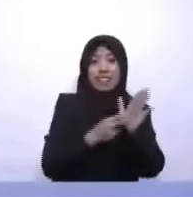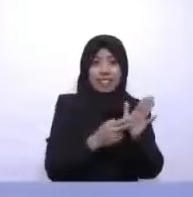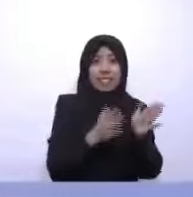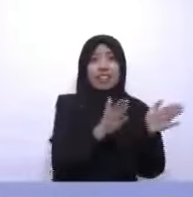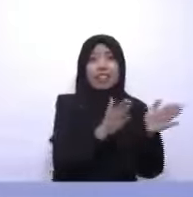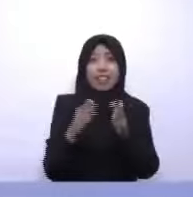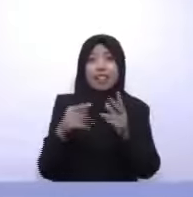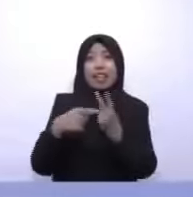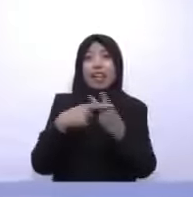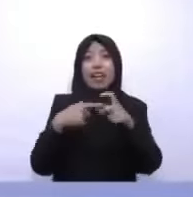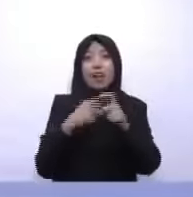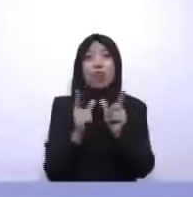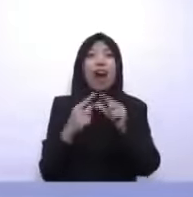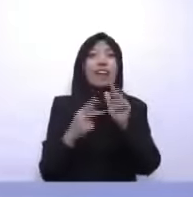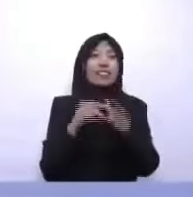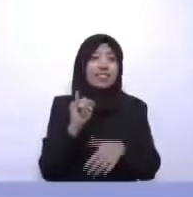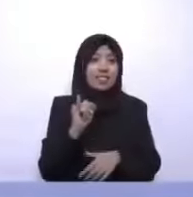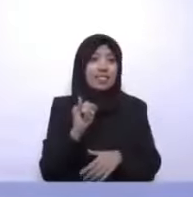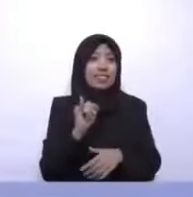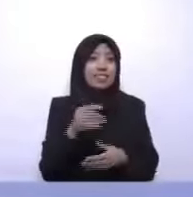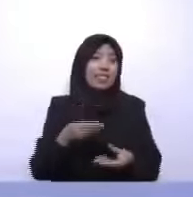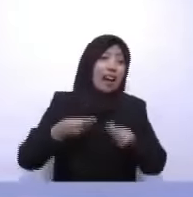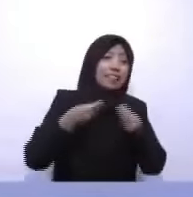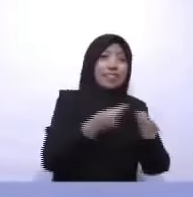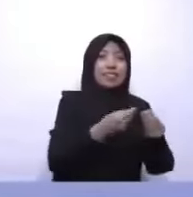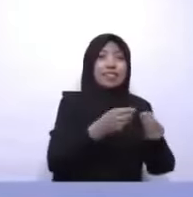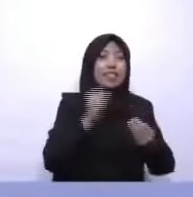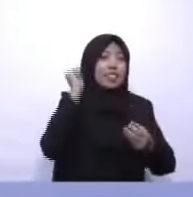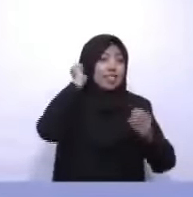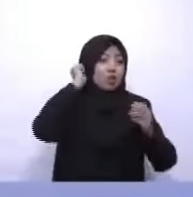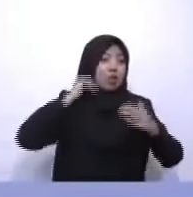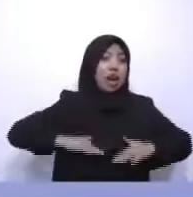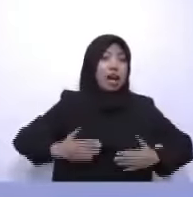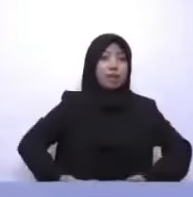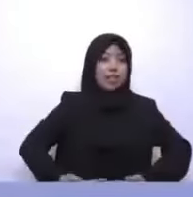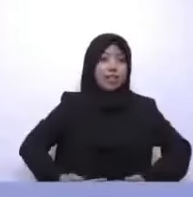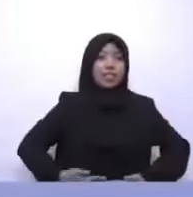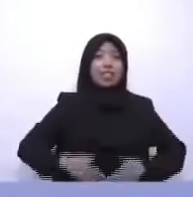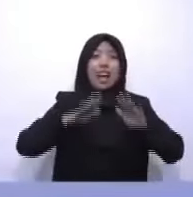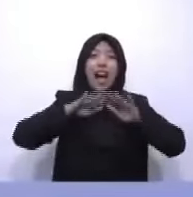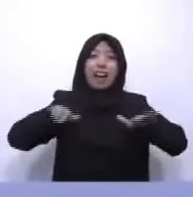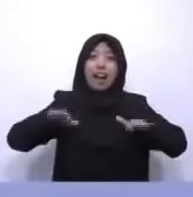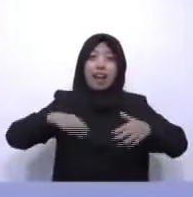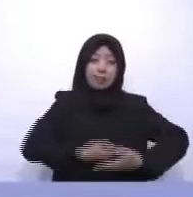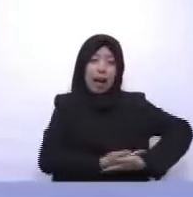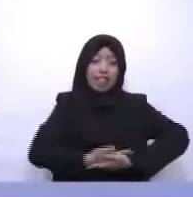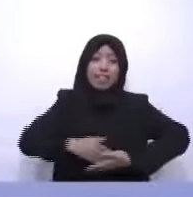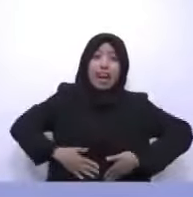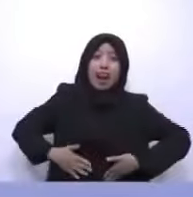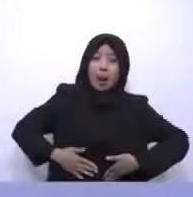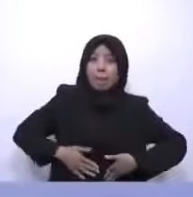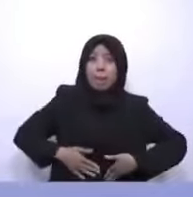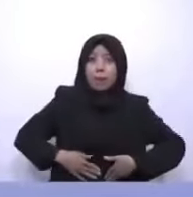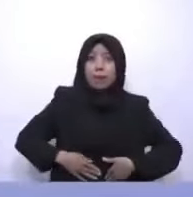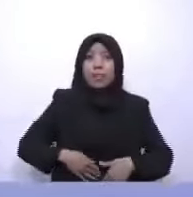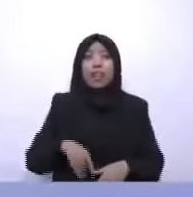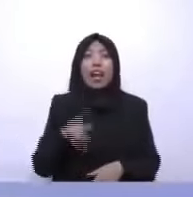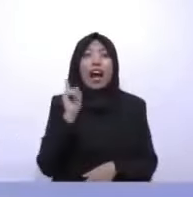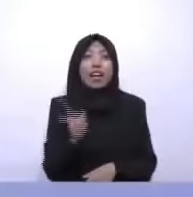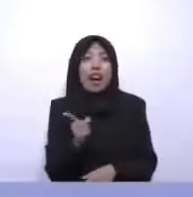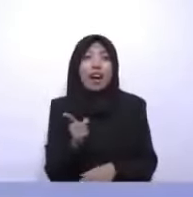hari pertama dari anaknya lahir di dalam kandungan. Itu kita bisa tambahkan dengan adanya program telur